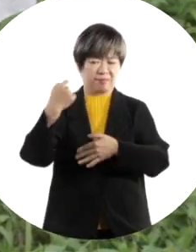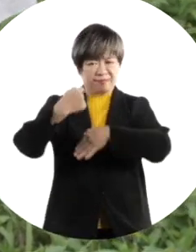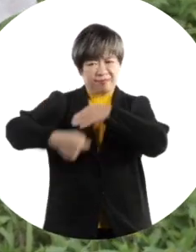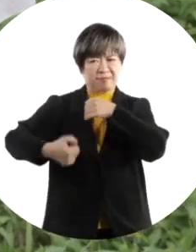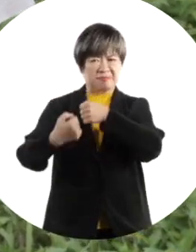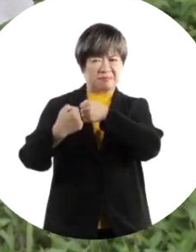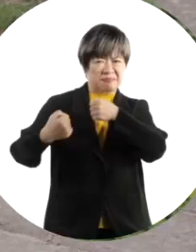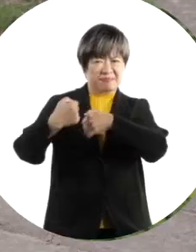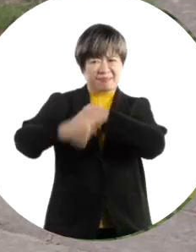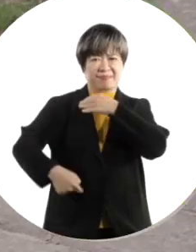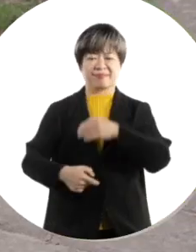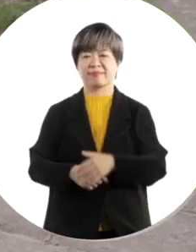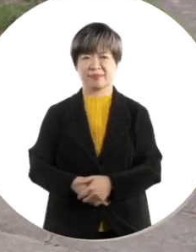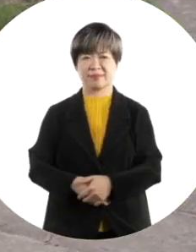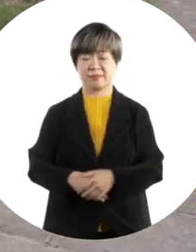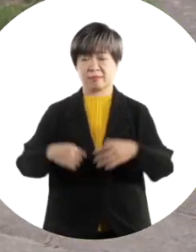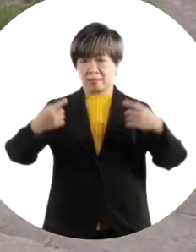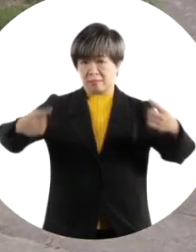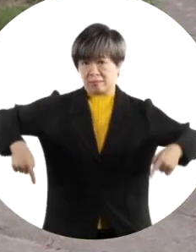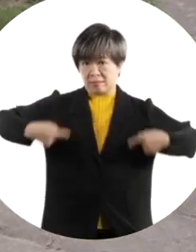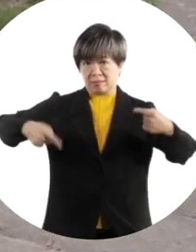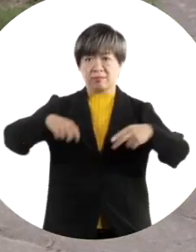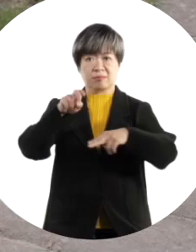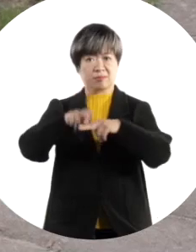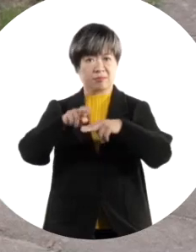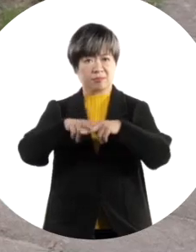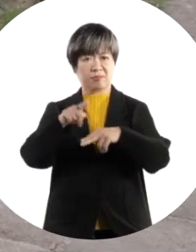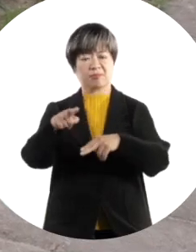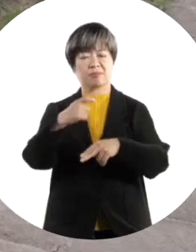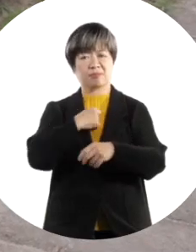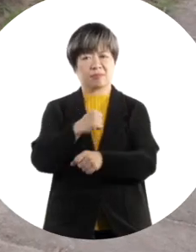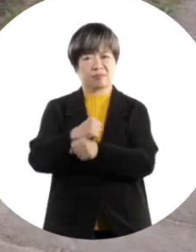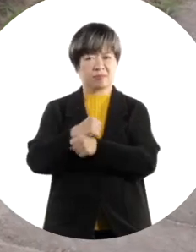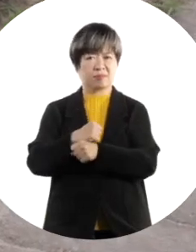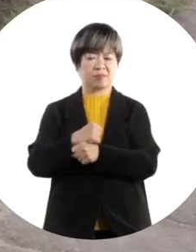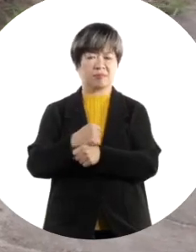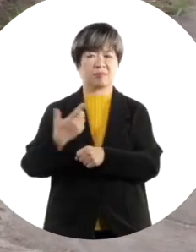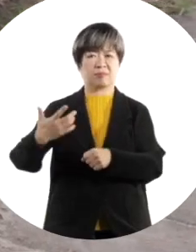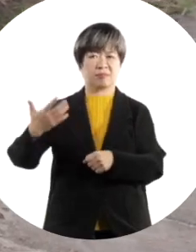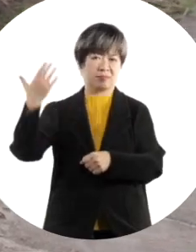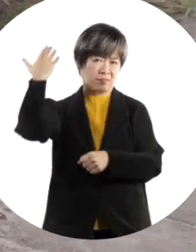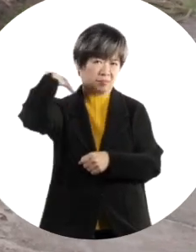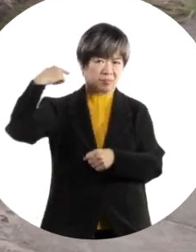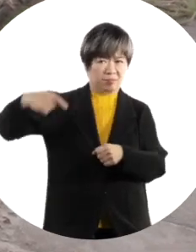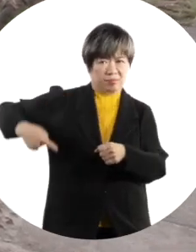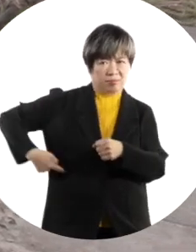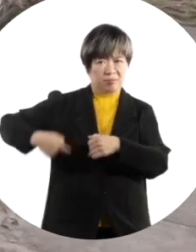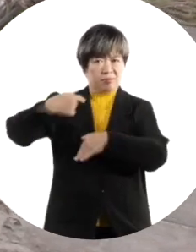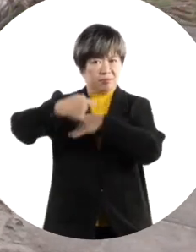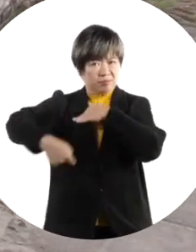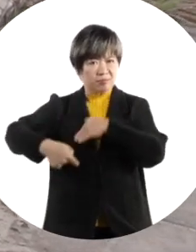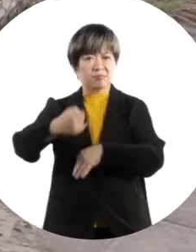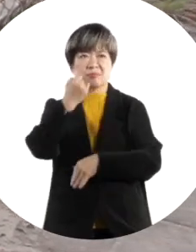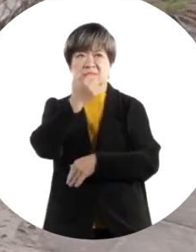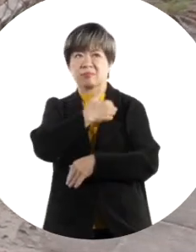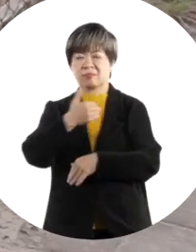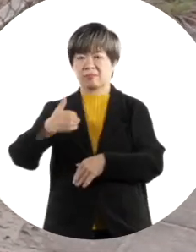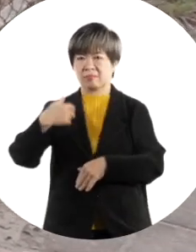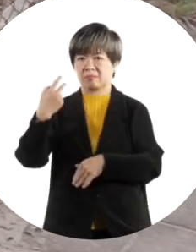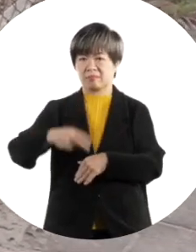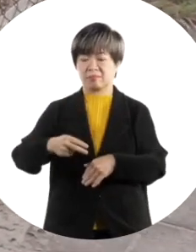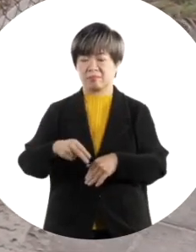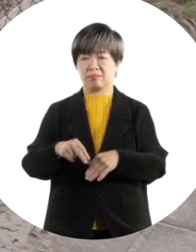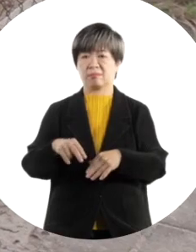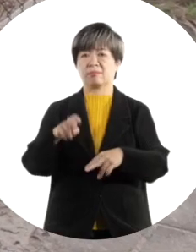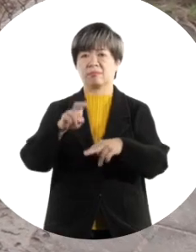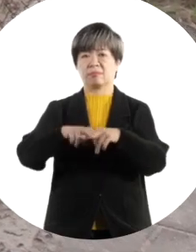受到拉伤哦。轮椅使用者除了要注意腰背部的运动伤害之外，也要注意臀部因